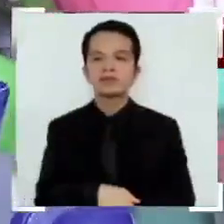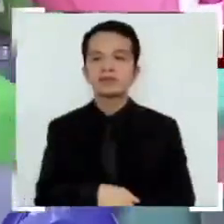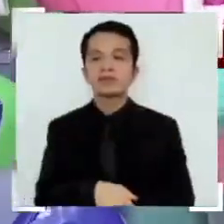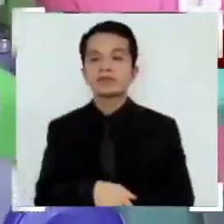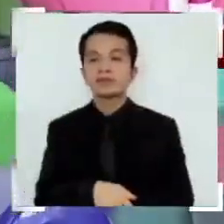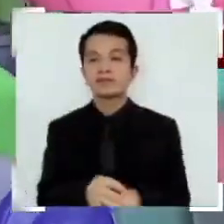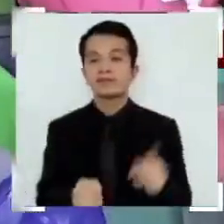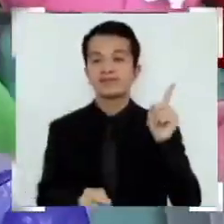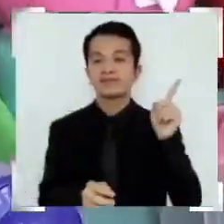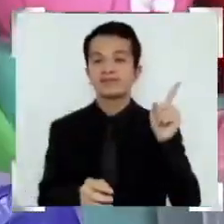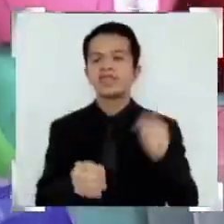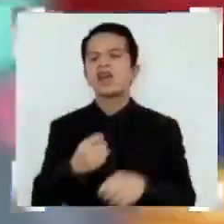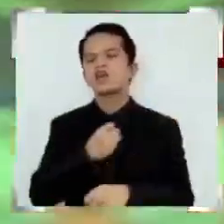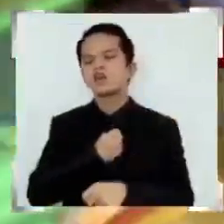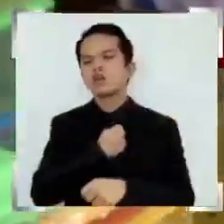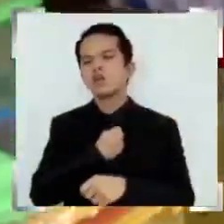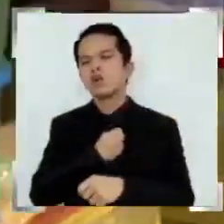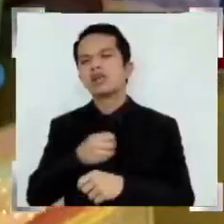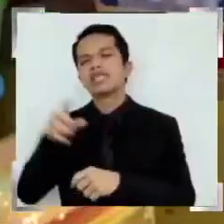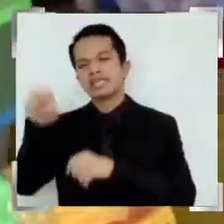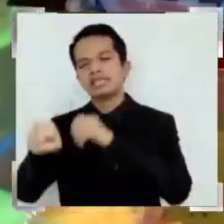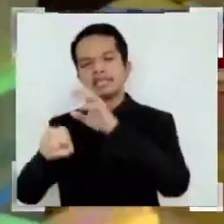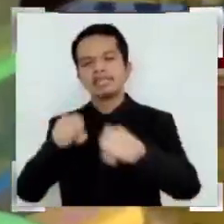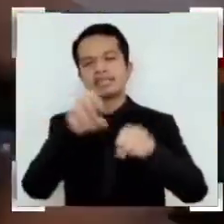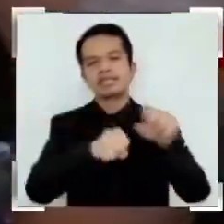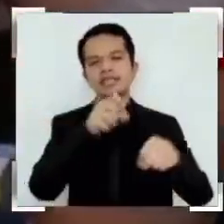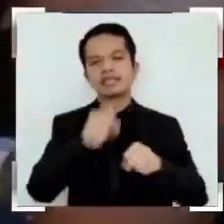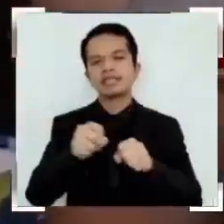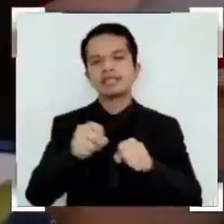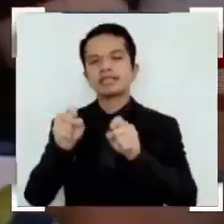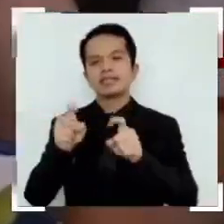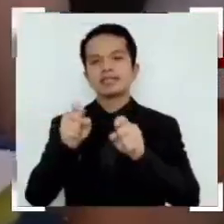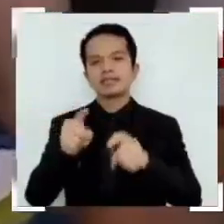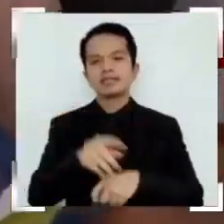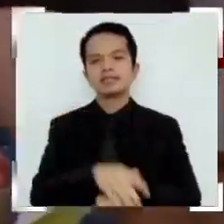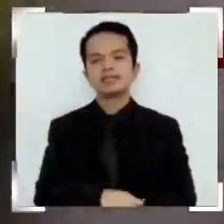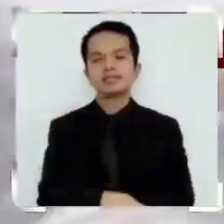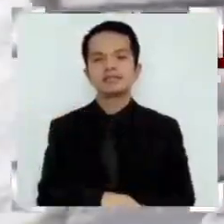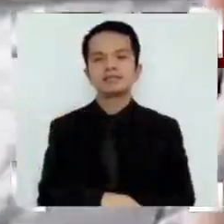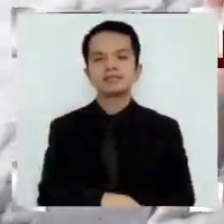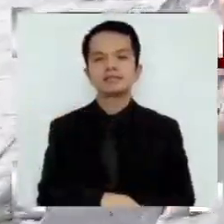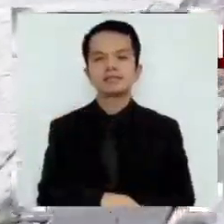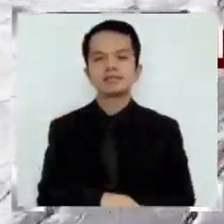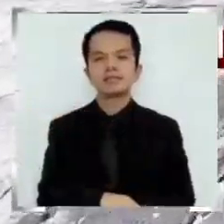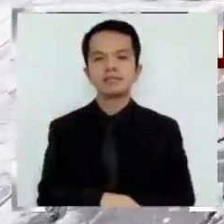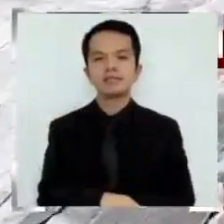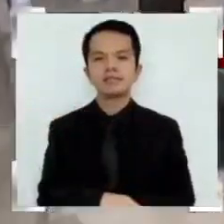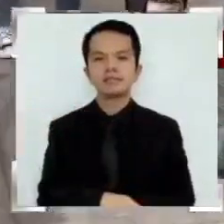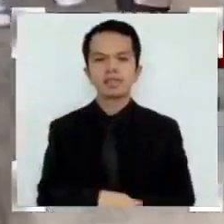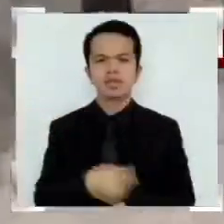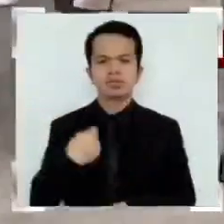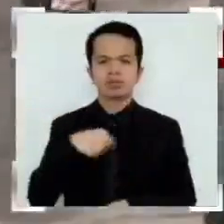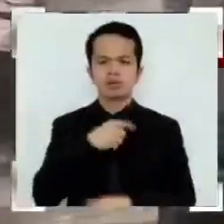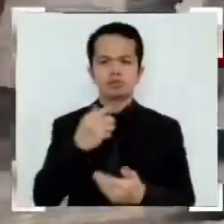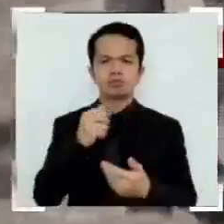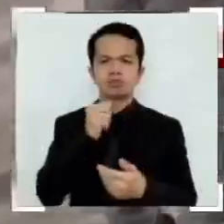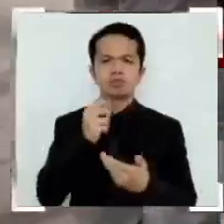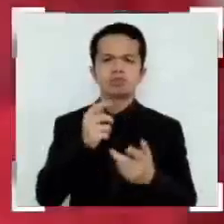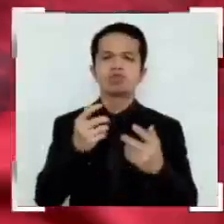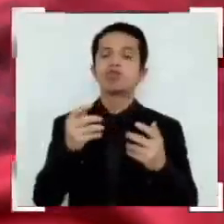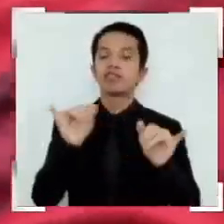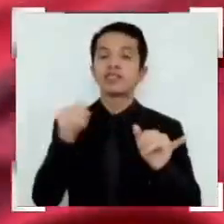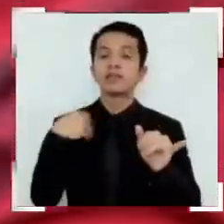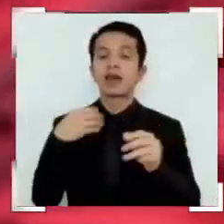ito. Bawal na po ito ngayon. Bago na po magto natin. Hindi na po kami sanay dyan natin. Binigyan ng notice of violation ang mga